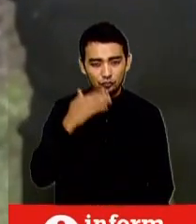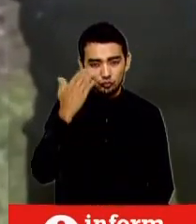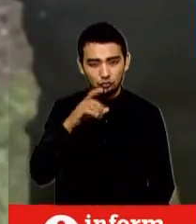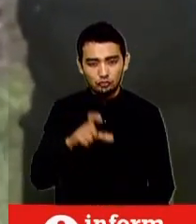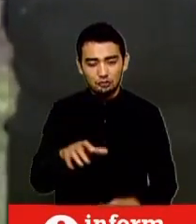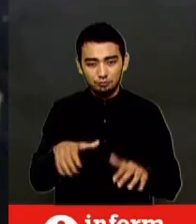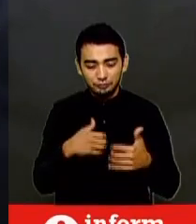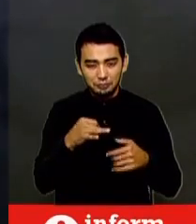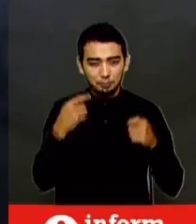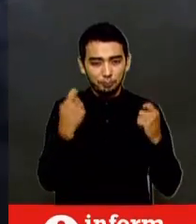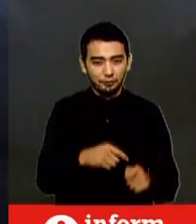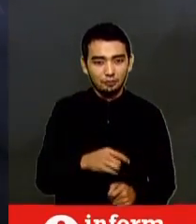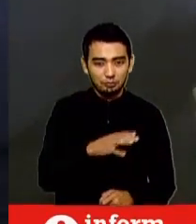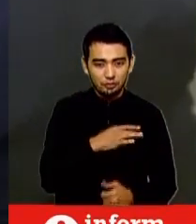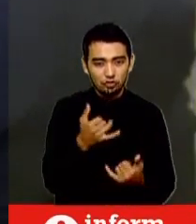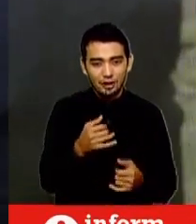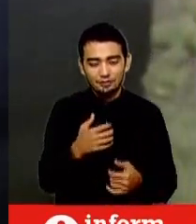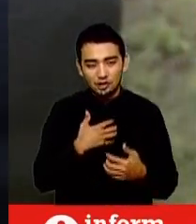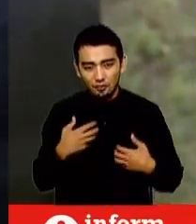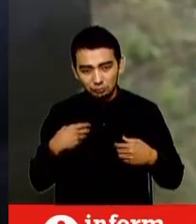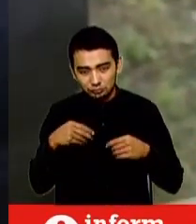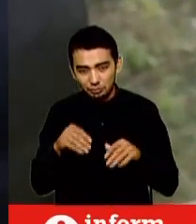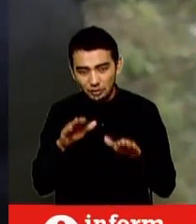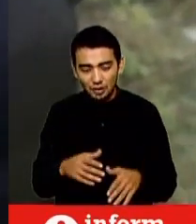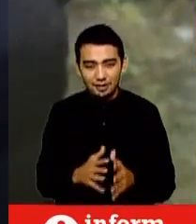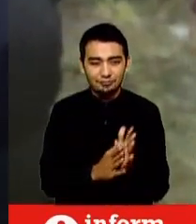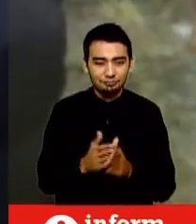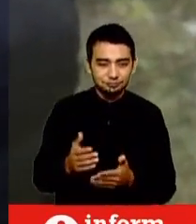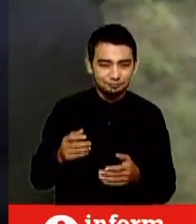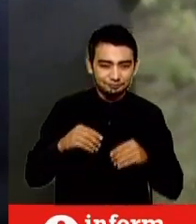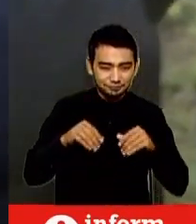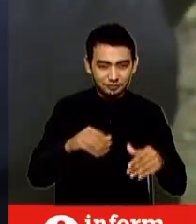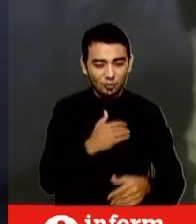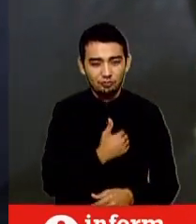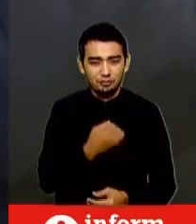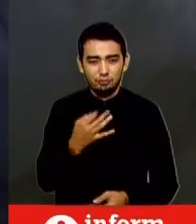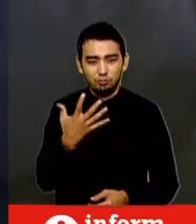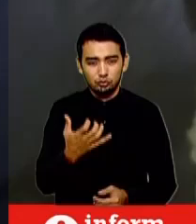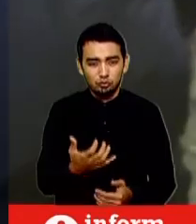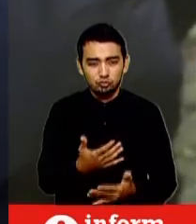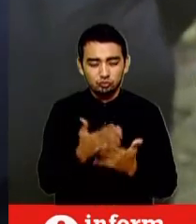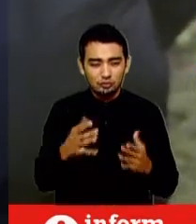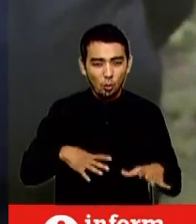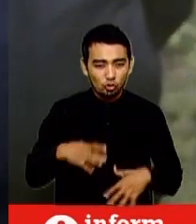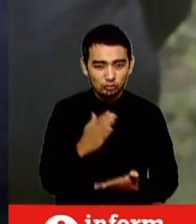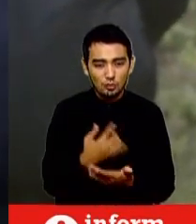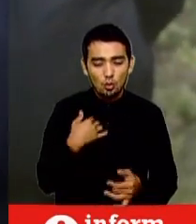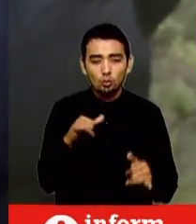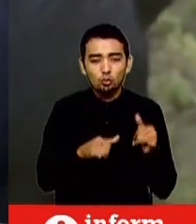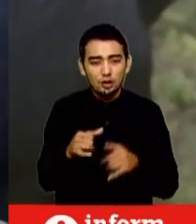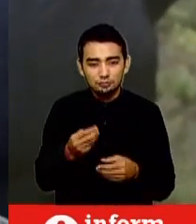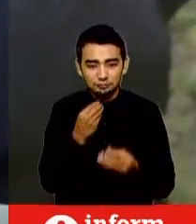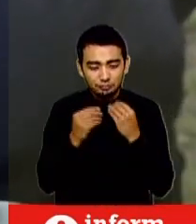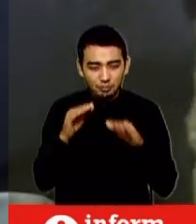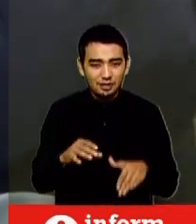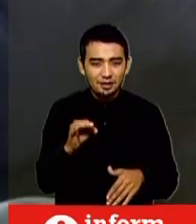кетіп, жерсіз қалды. Қазір не мал жаятын, не шөп шабатын теліміміз жоқ. Ауылда 500 жылқыны қайда бағарымызды білмей отырмыз. Бізге ашықтан ашық